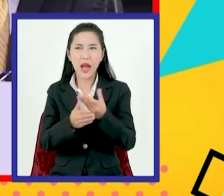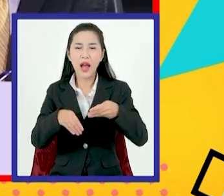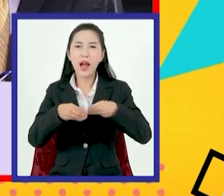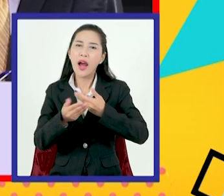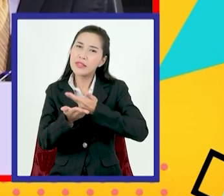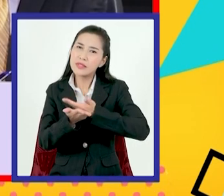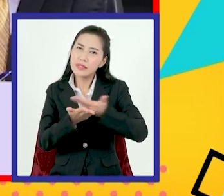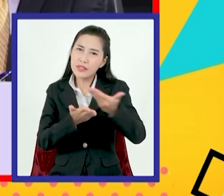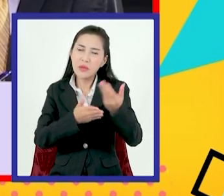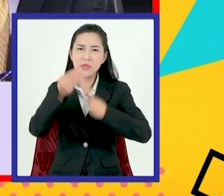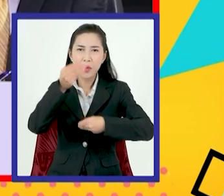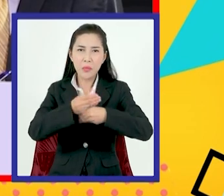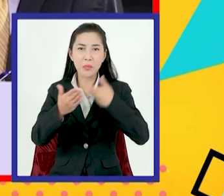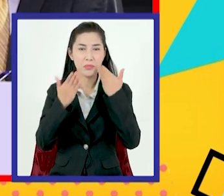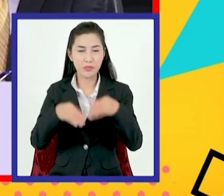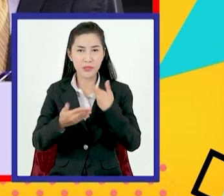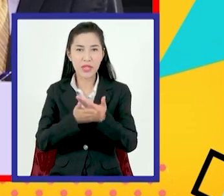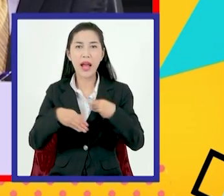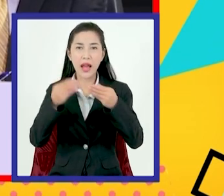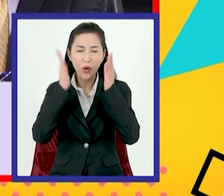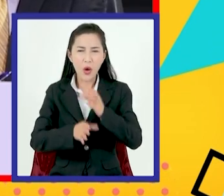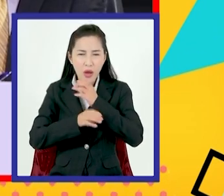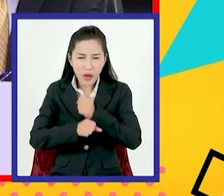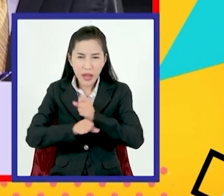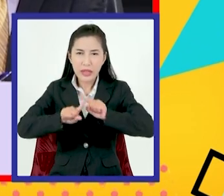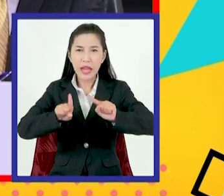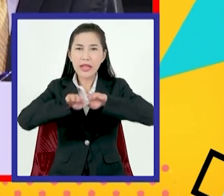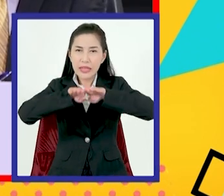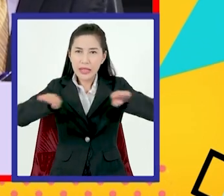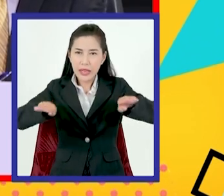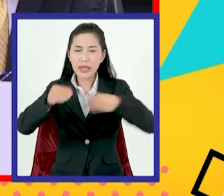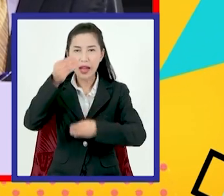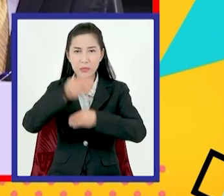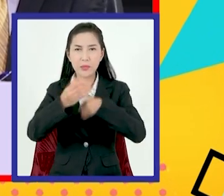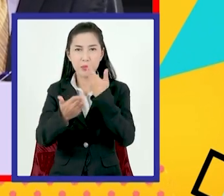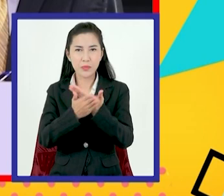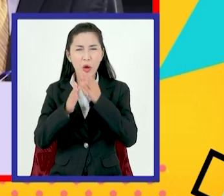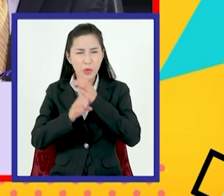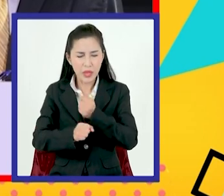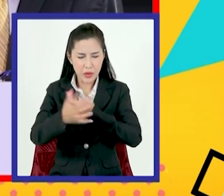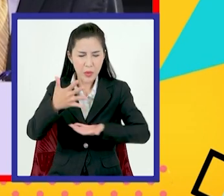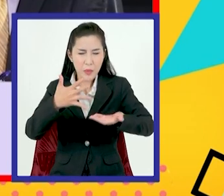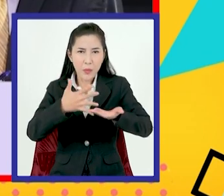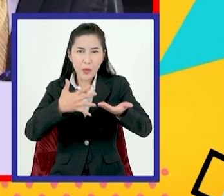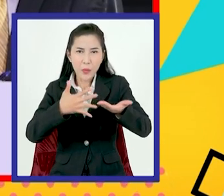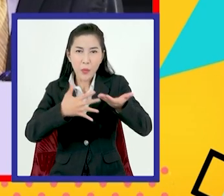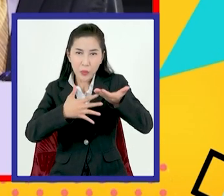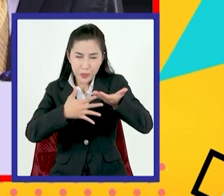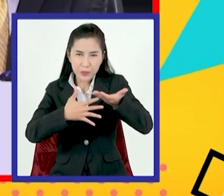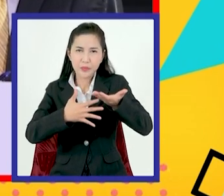ครับเราจะเพิ่มเบี้ยผู้สูงอายุให้นะครับแต่เกณฑ์การเพิ่มเบี้ยเนี่ยนะฮะเราจะเพิ่มแบบขั้นบันไดเฉพ